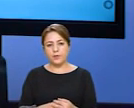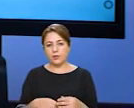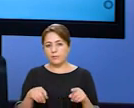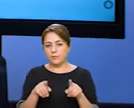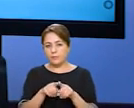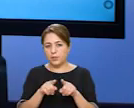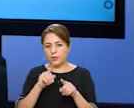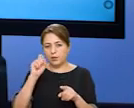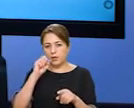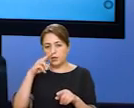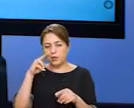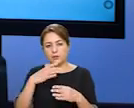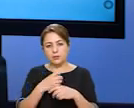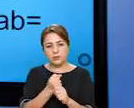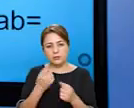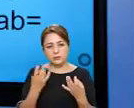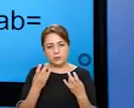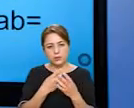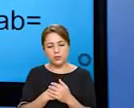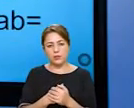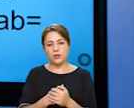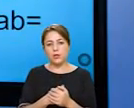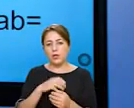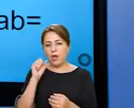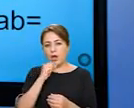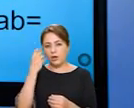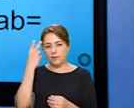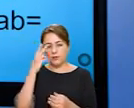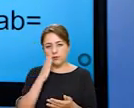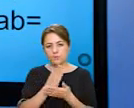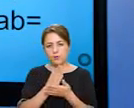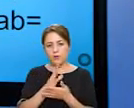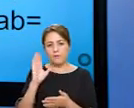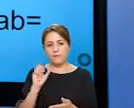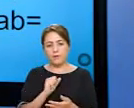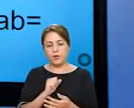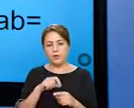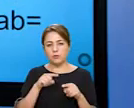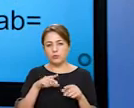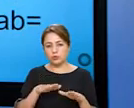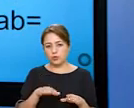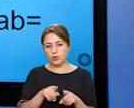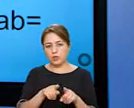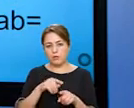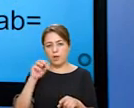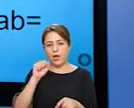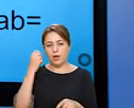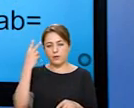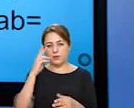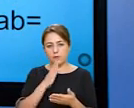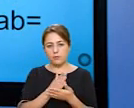O'xshash hadlarni ixchamlab olishimiz kerak. Demak, a kvadrat bor va mana bu yerda ham a kvadrat